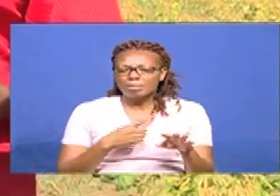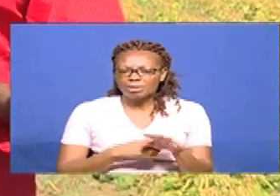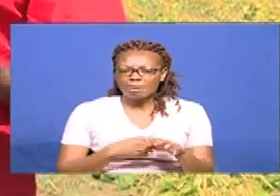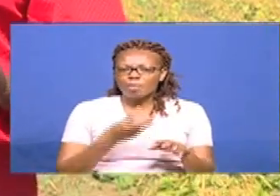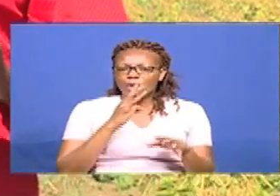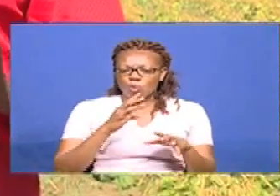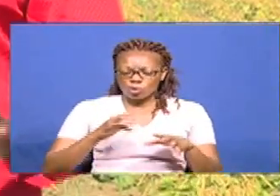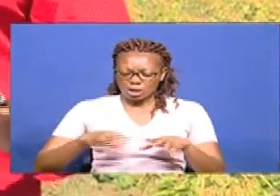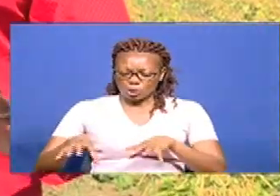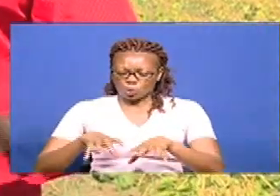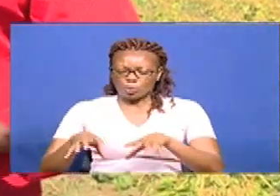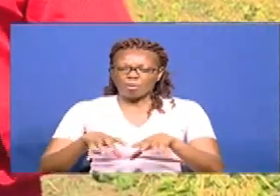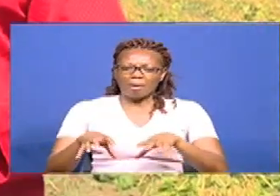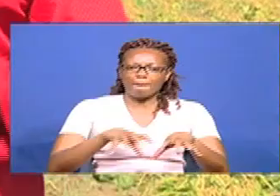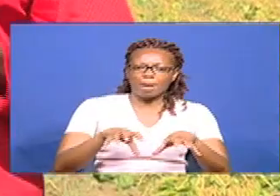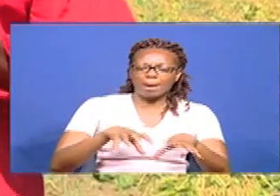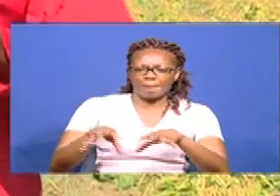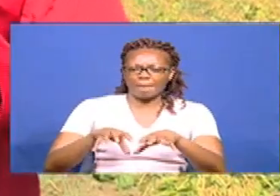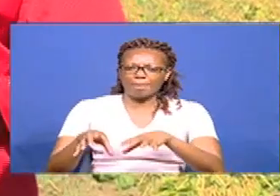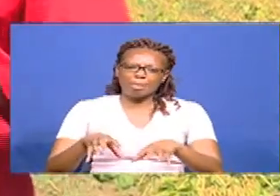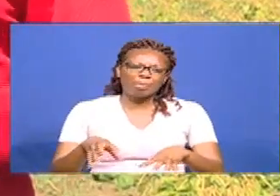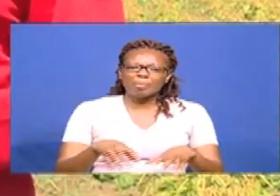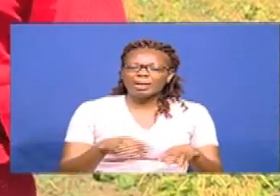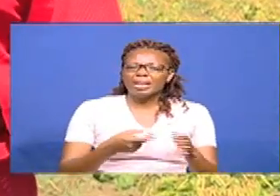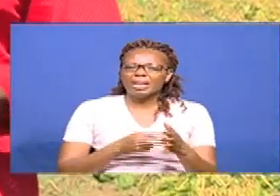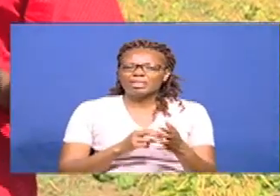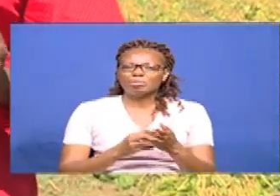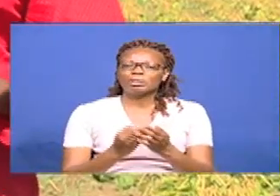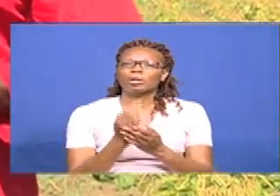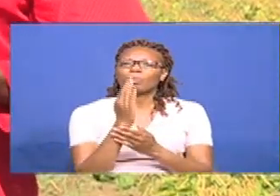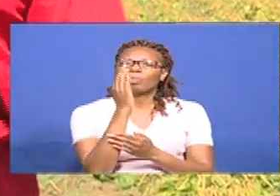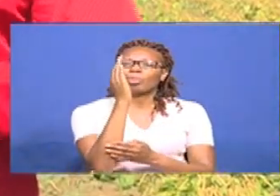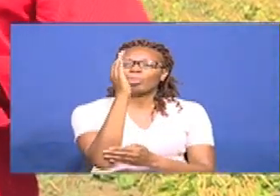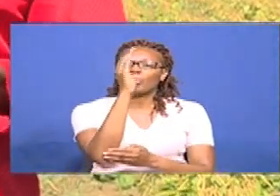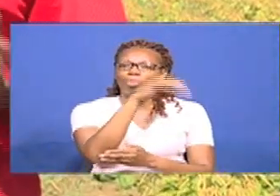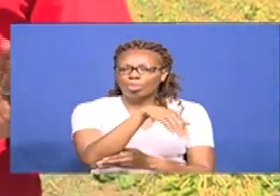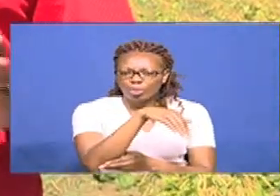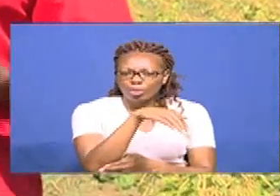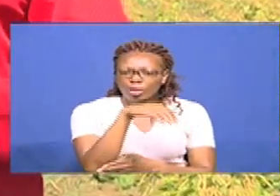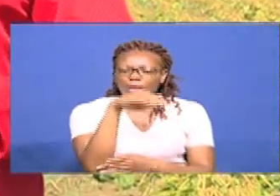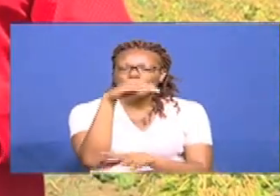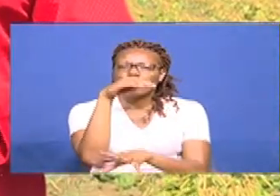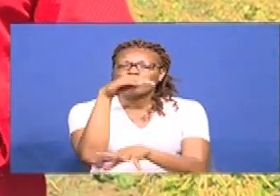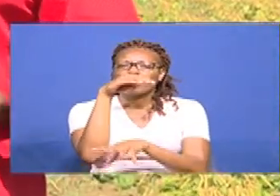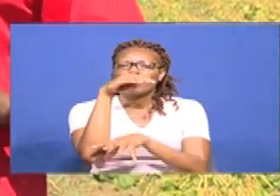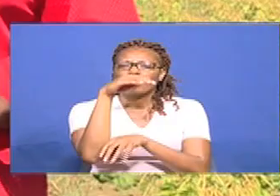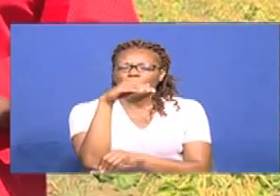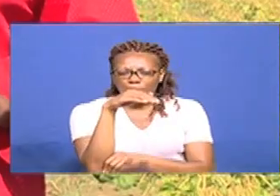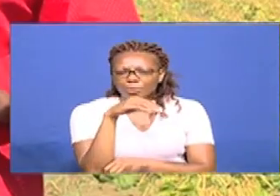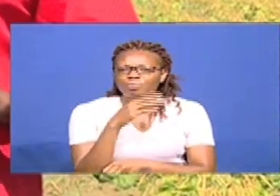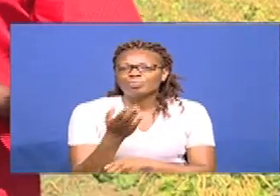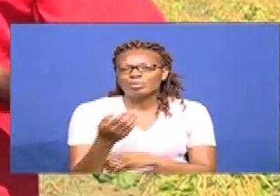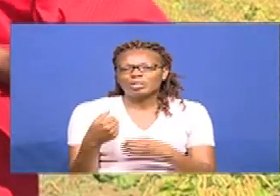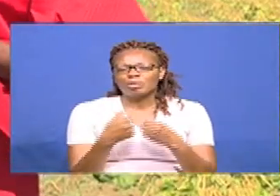maji, kama mahali tuko hapa, inamalisho na maji, kwa maji inasimama hapa, lakini mechukua tuwa, haita simama tena. Kwa